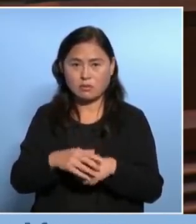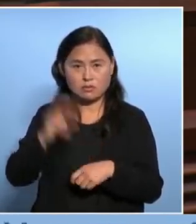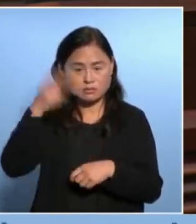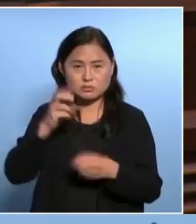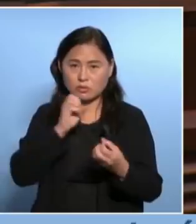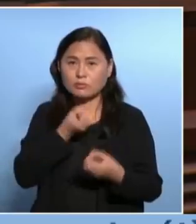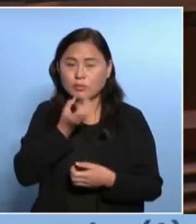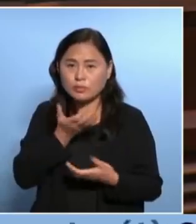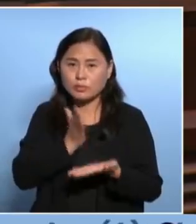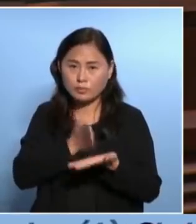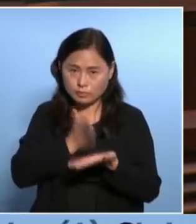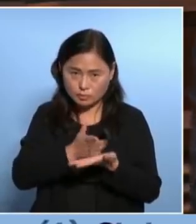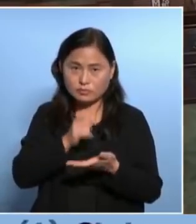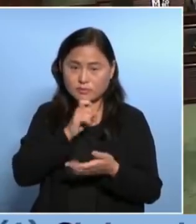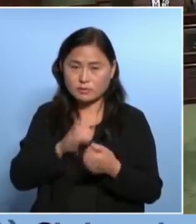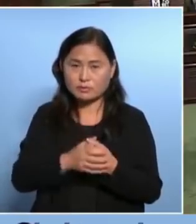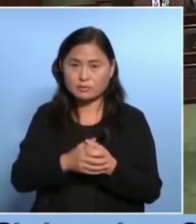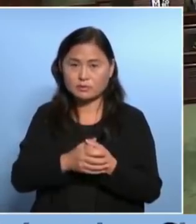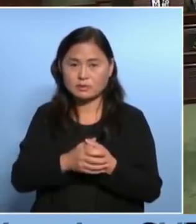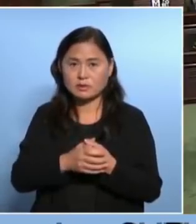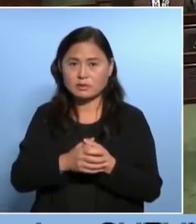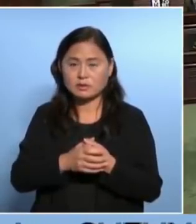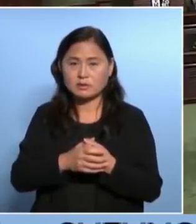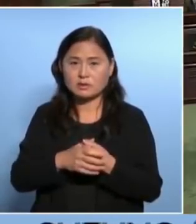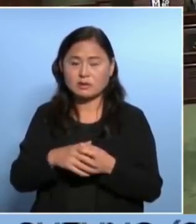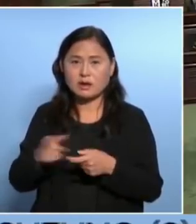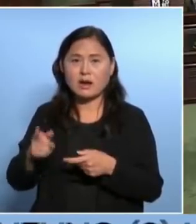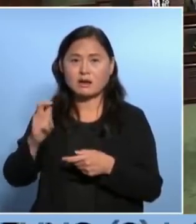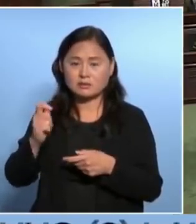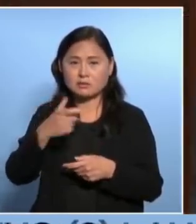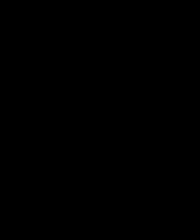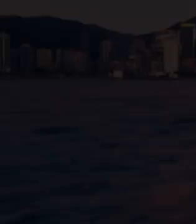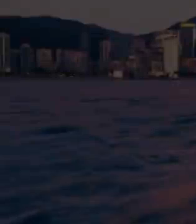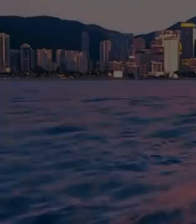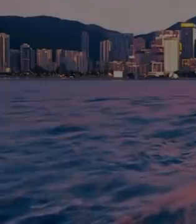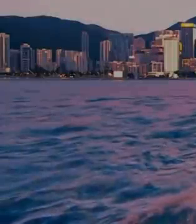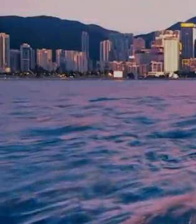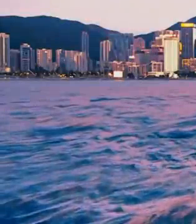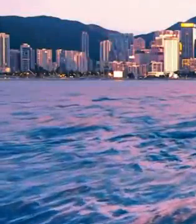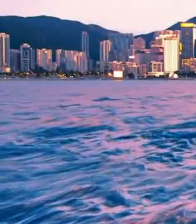所以希望我諗阿陶議員未做過行動。